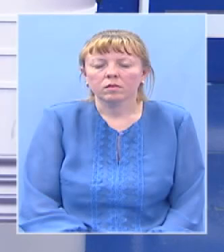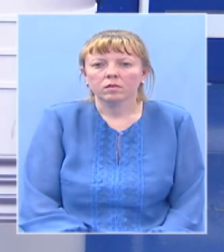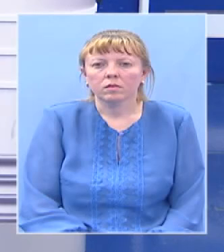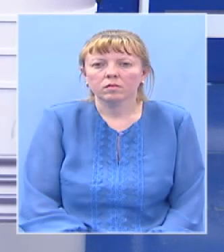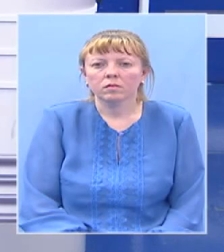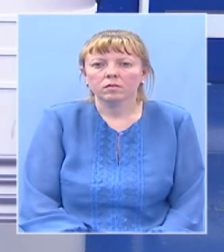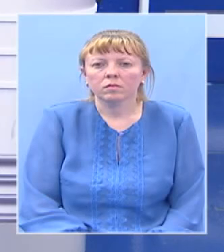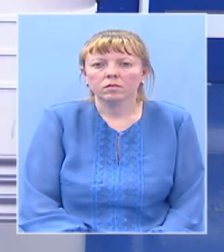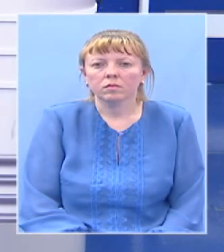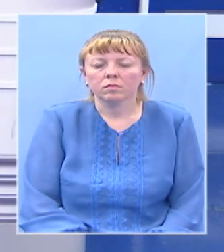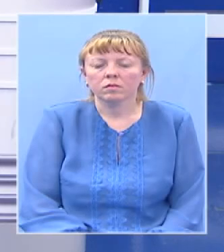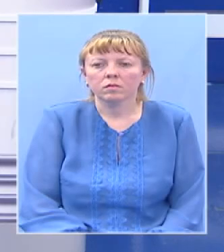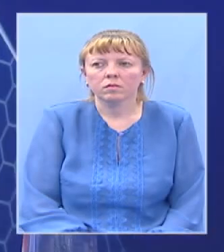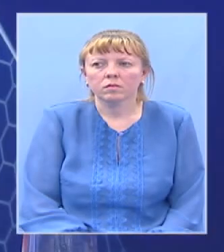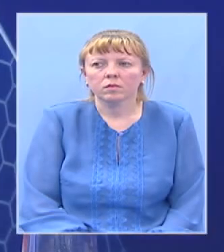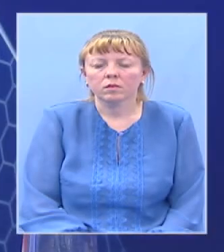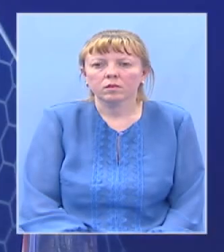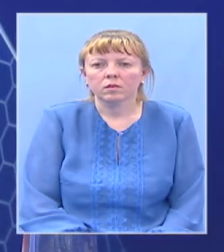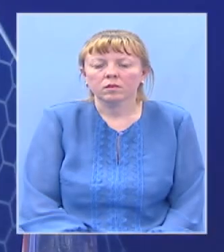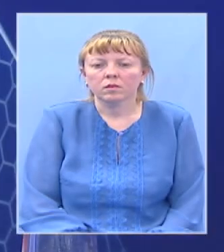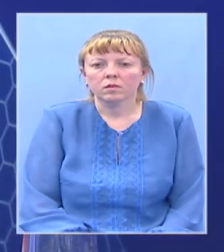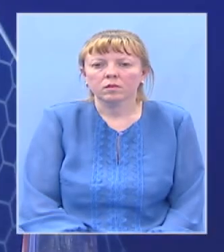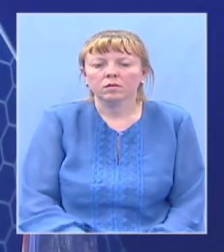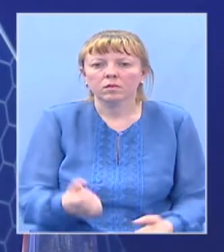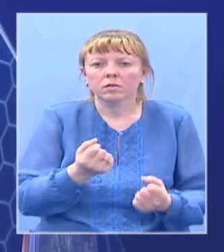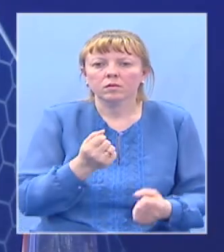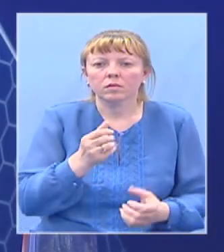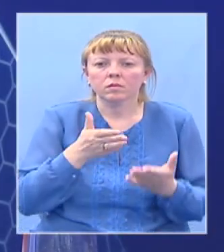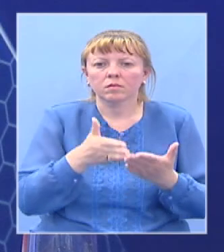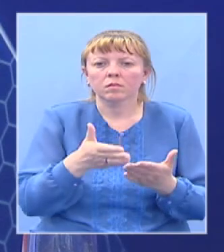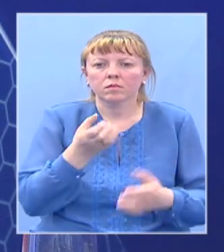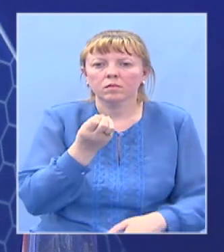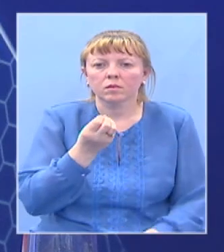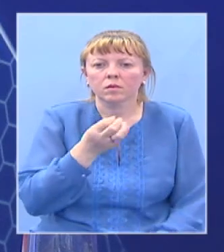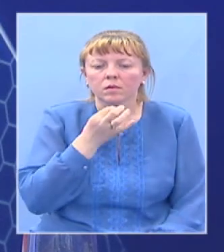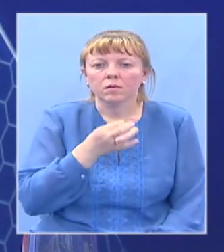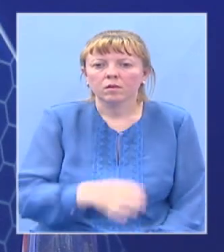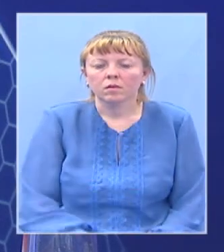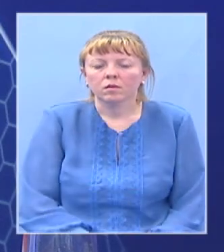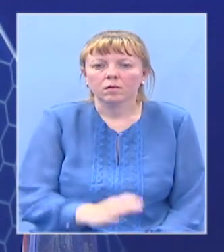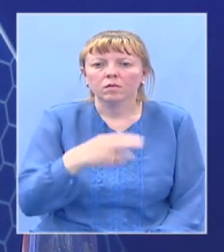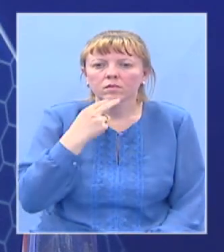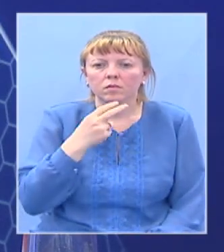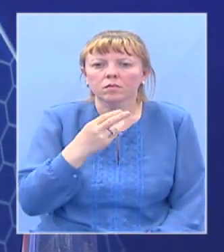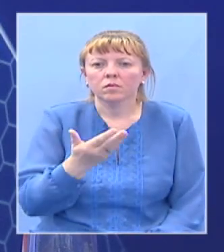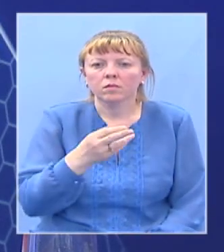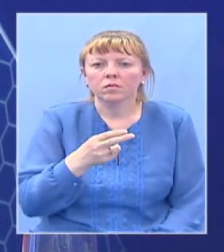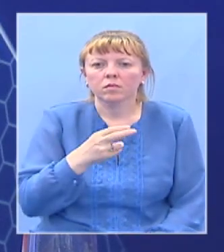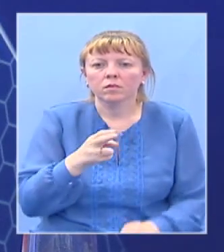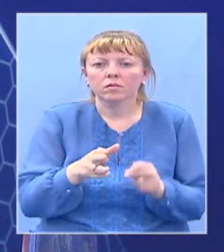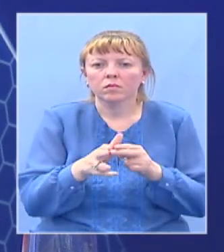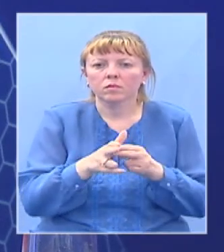работа ведётся у нас профилак Ну кроме автомобильного транспорта Да вы ещё осуществляете транспортный контроль на железнодорожном